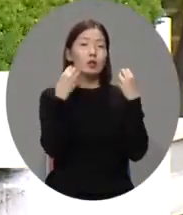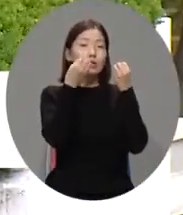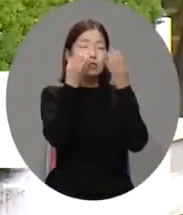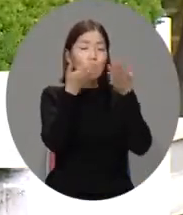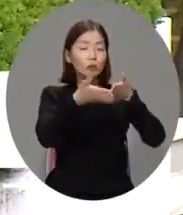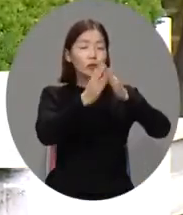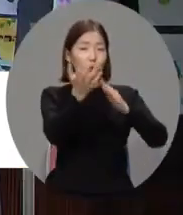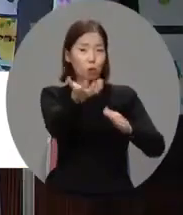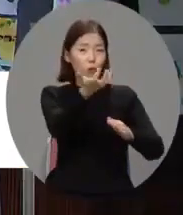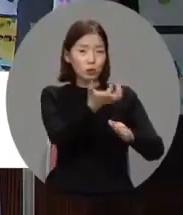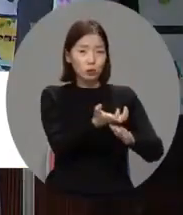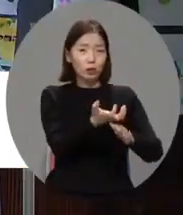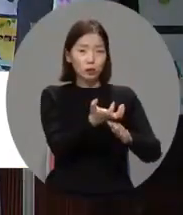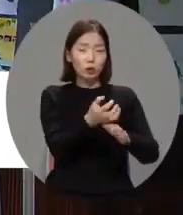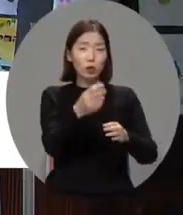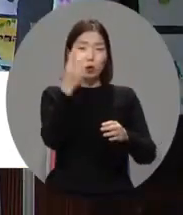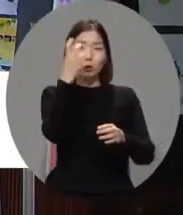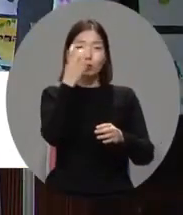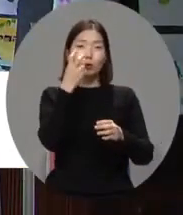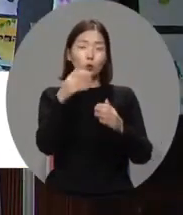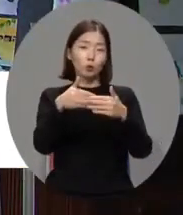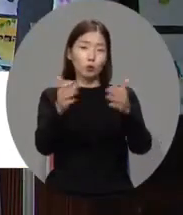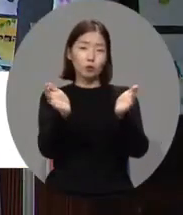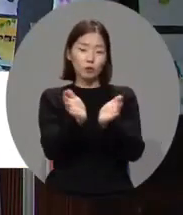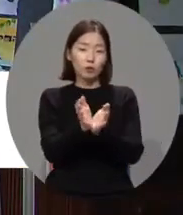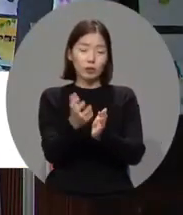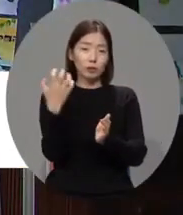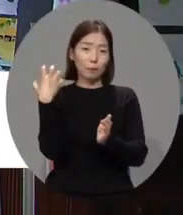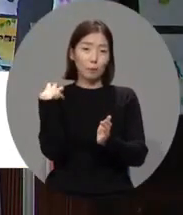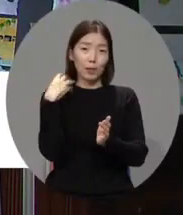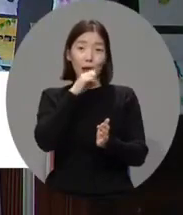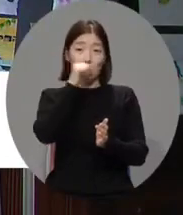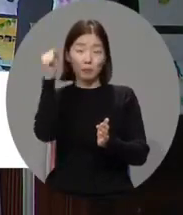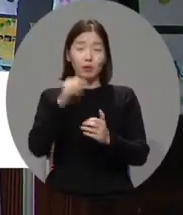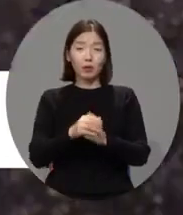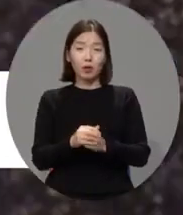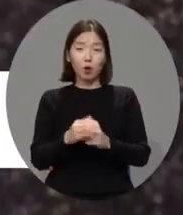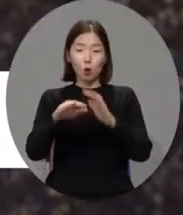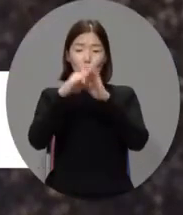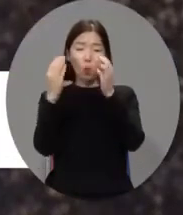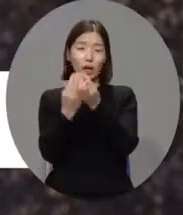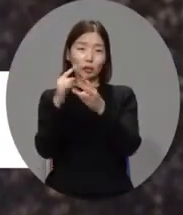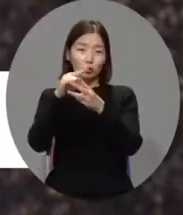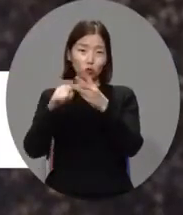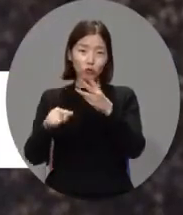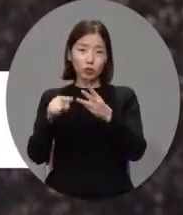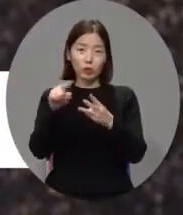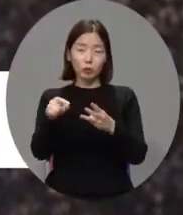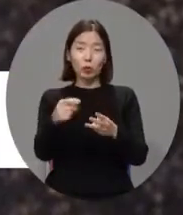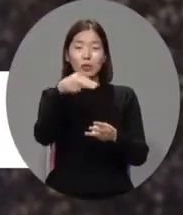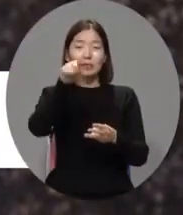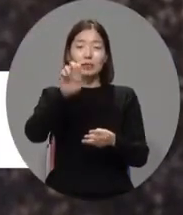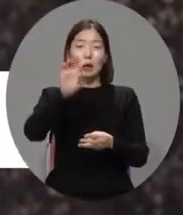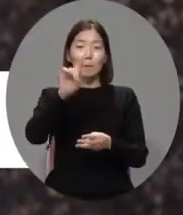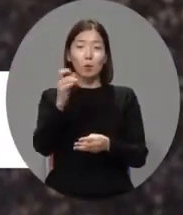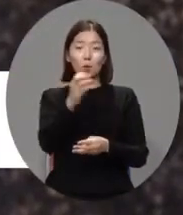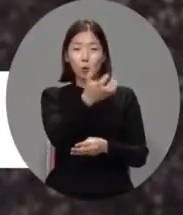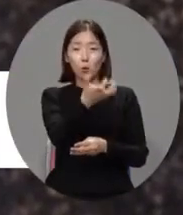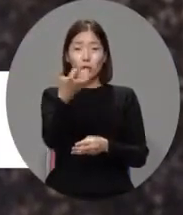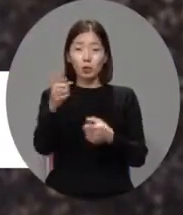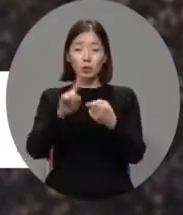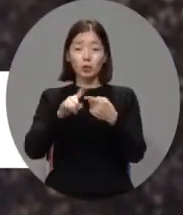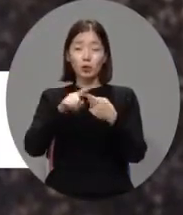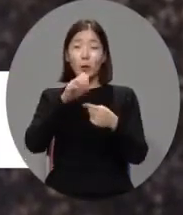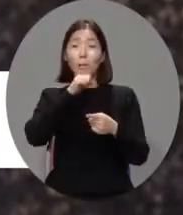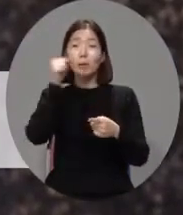하는 아니 교육부 중앙 투자 심사를 통과했다고 밝혔습니다 완주 그는 3 4동 초등학교에 3봉지 고 이전도 교육부의